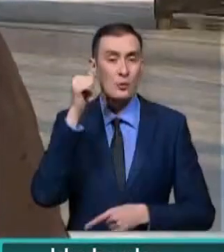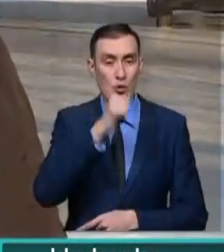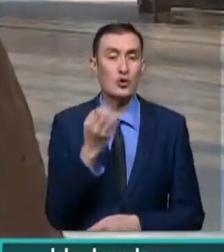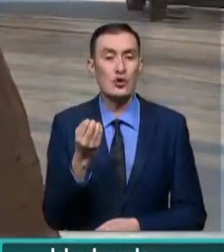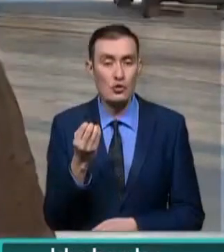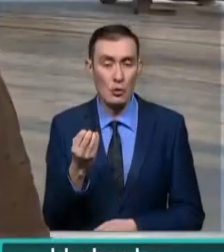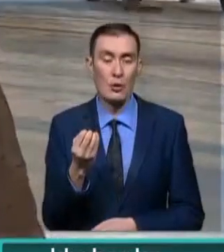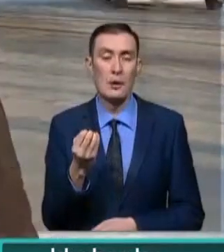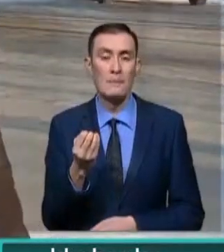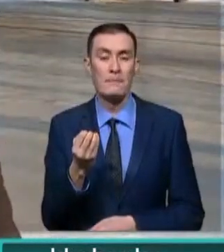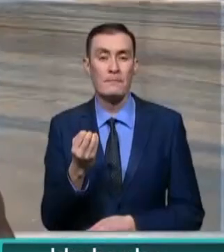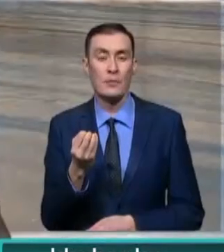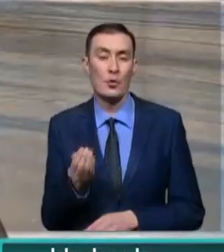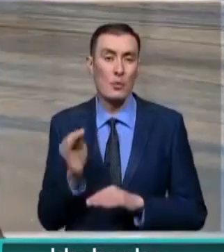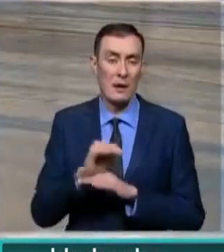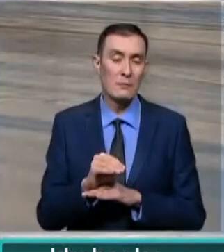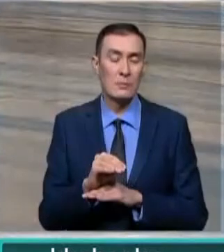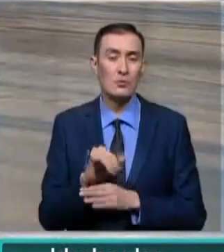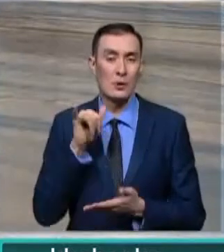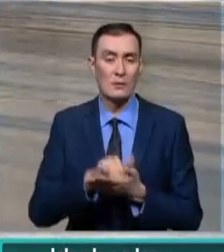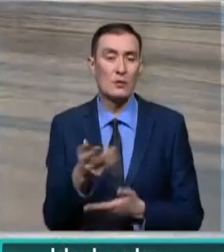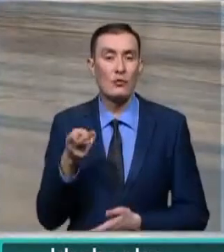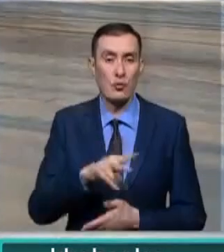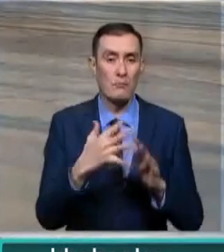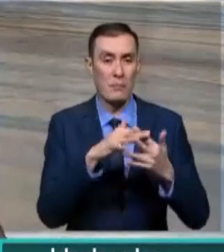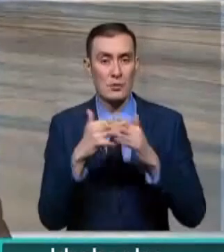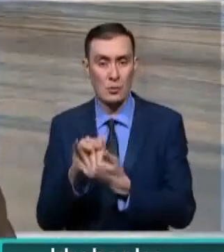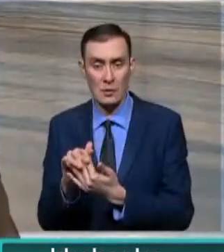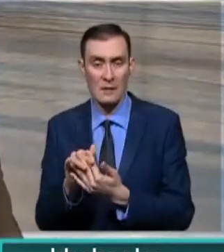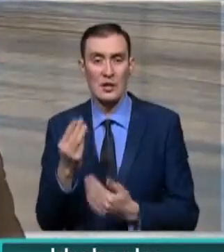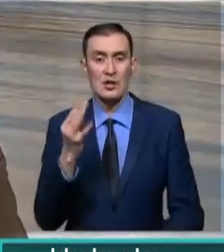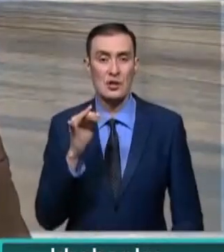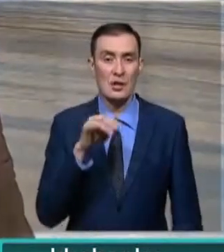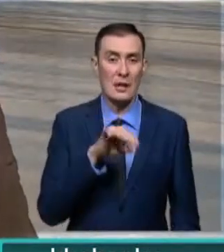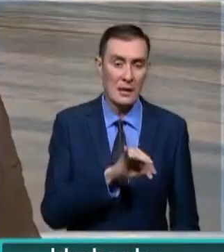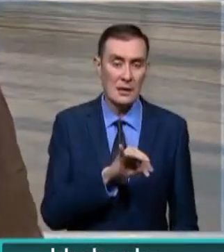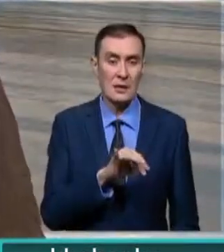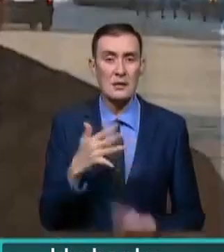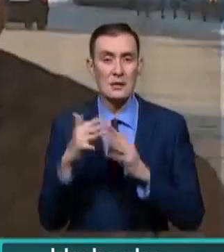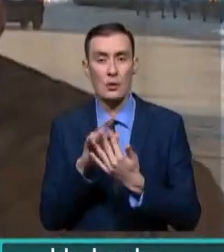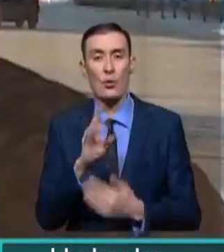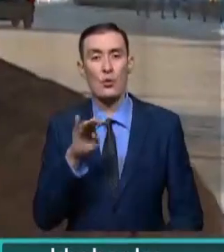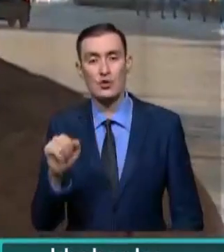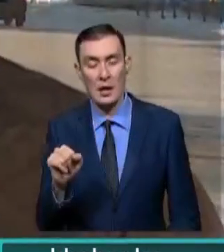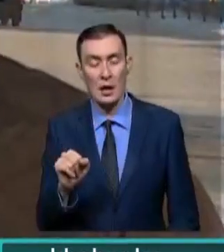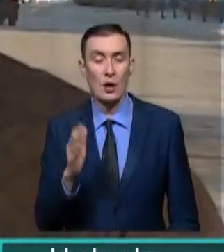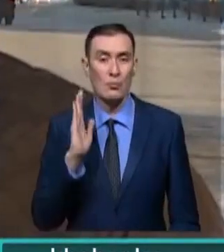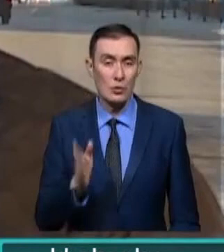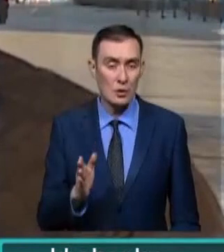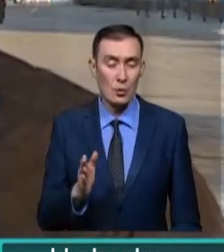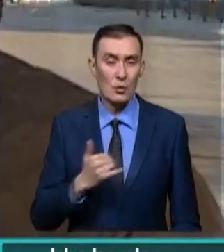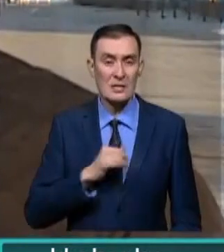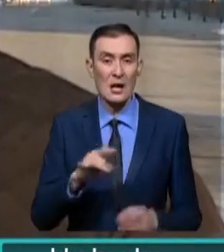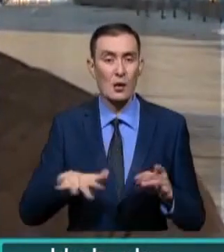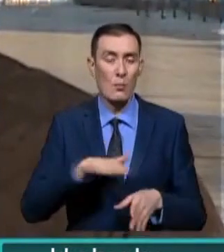еще будем устанавливать еще двух поселков. Это село Щели и село Кожа. Получается у нас